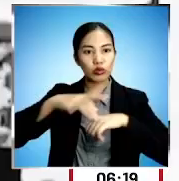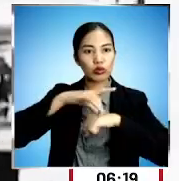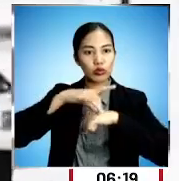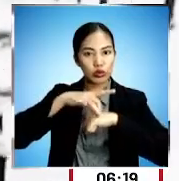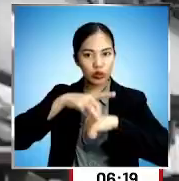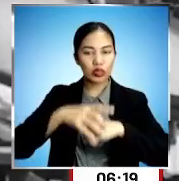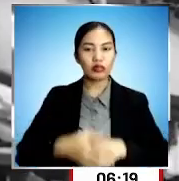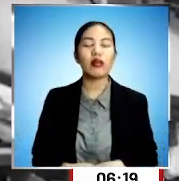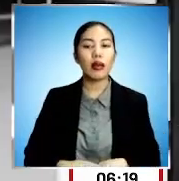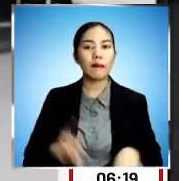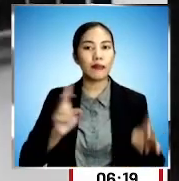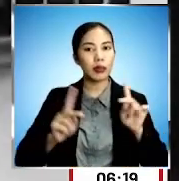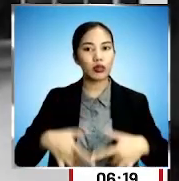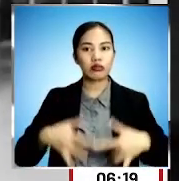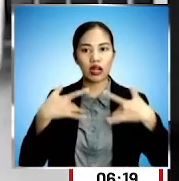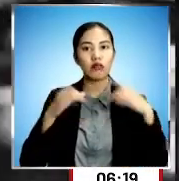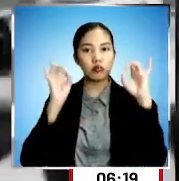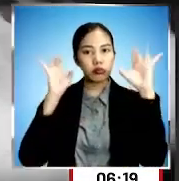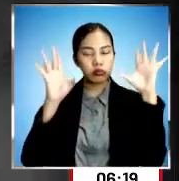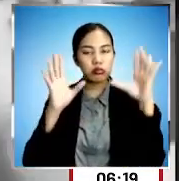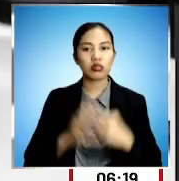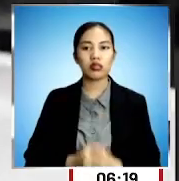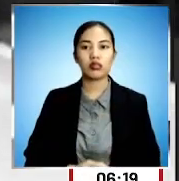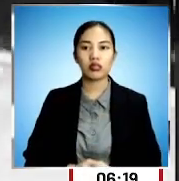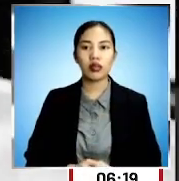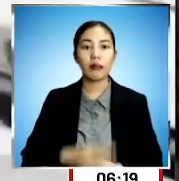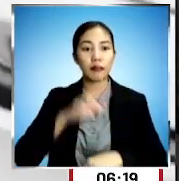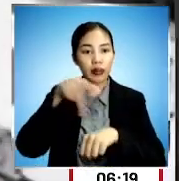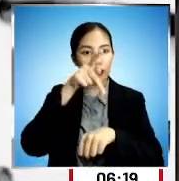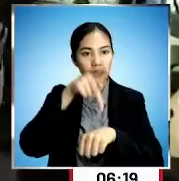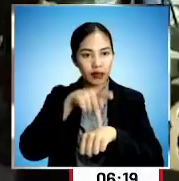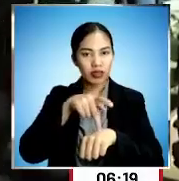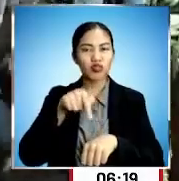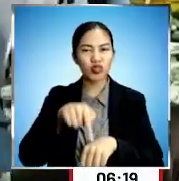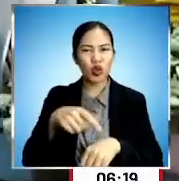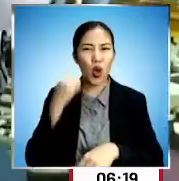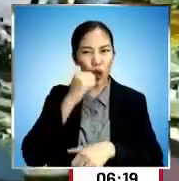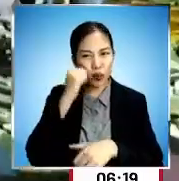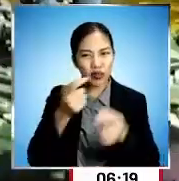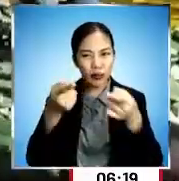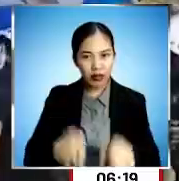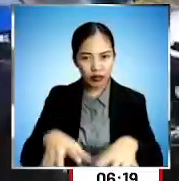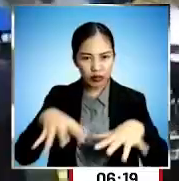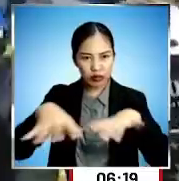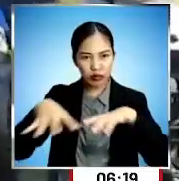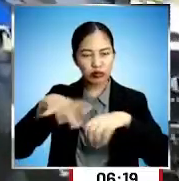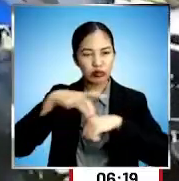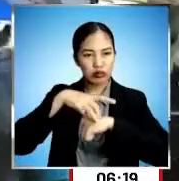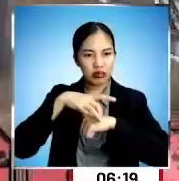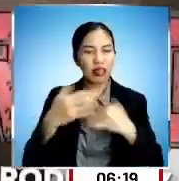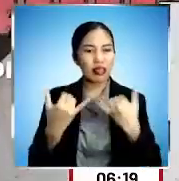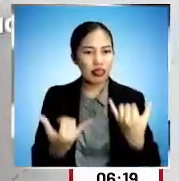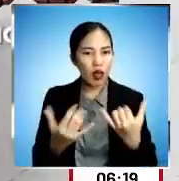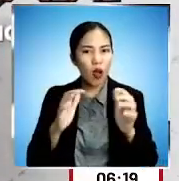marami. Dahil isa ang Pilipinas sa mga earthquake-prone countries, paano nga ba haharapin ang bagsik ng